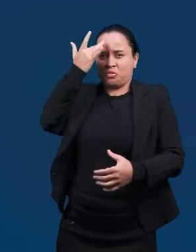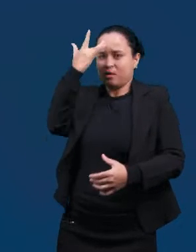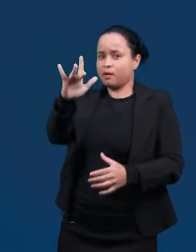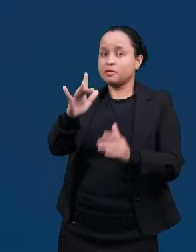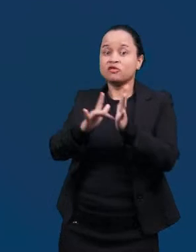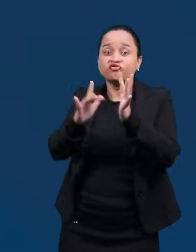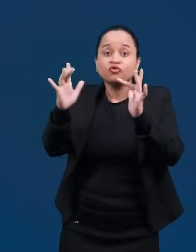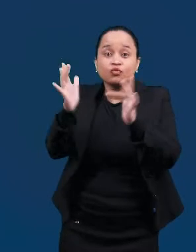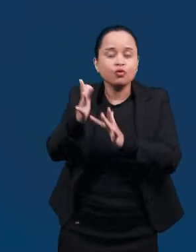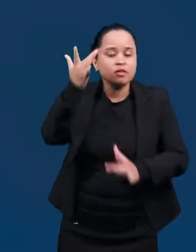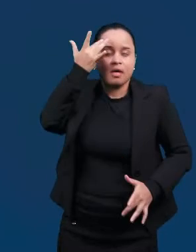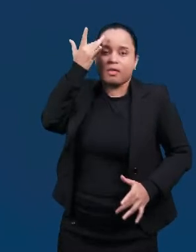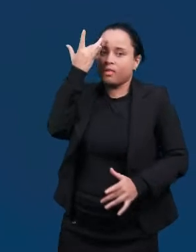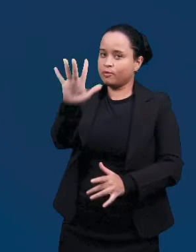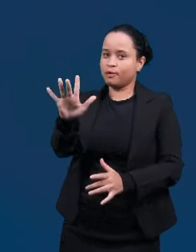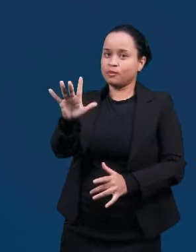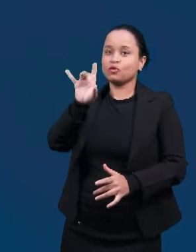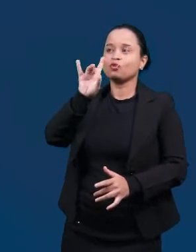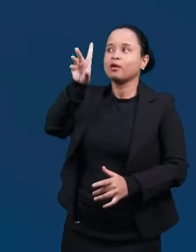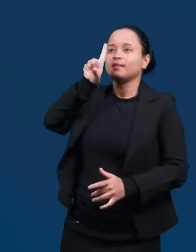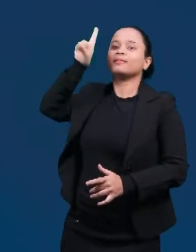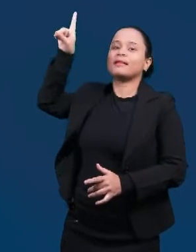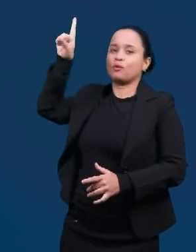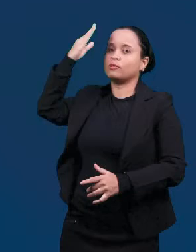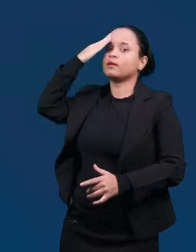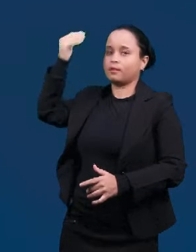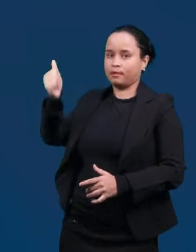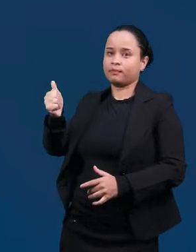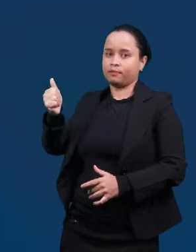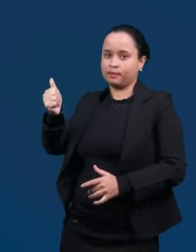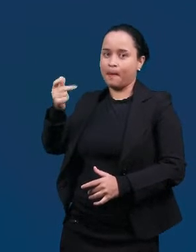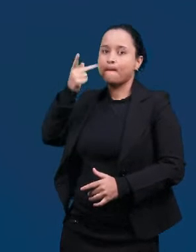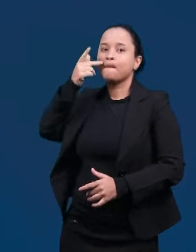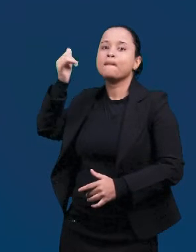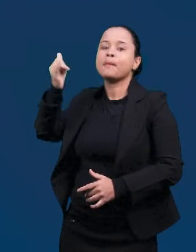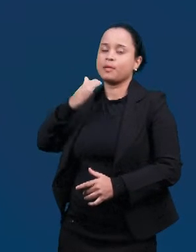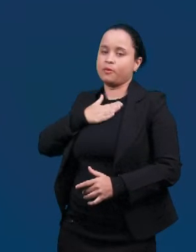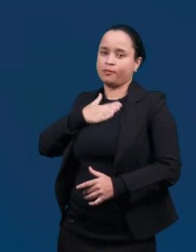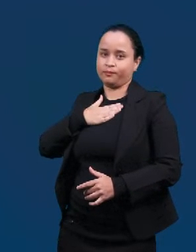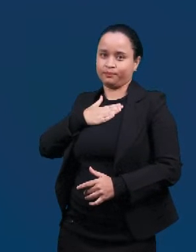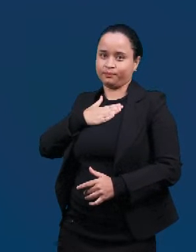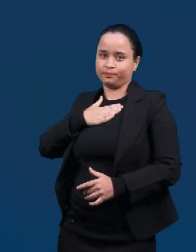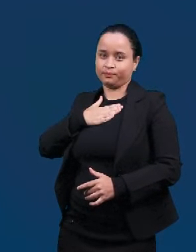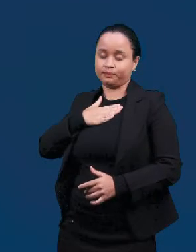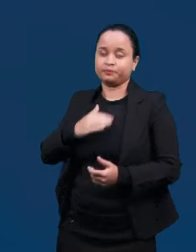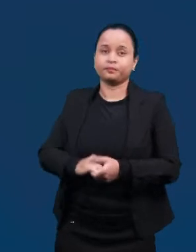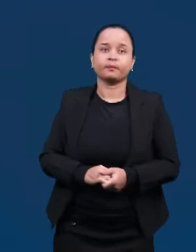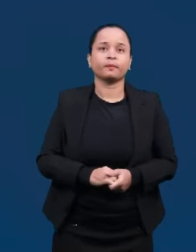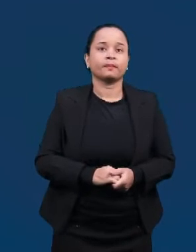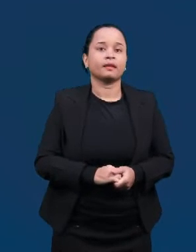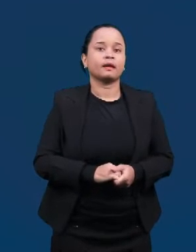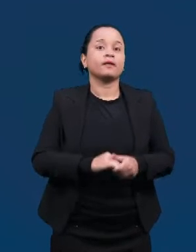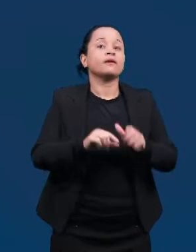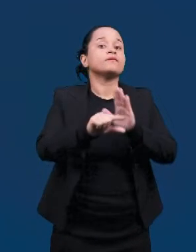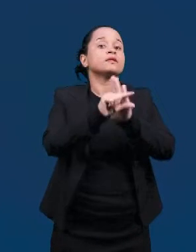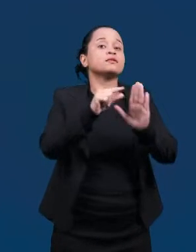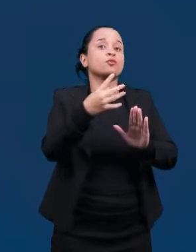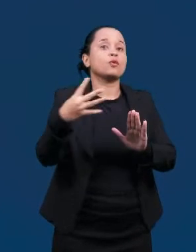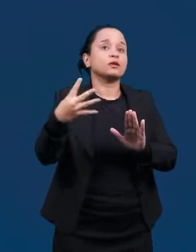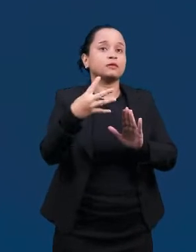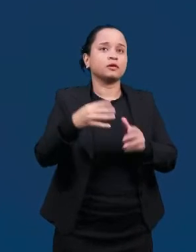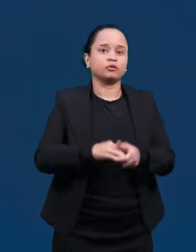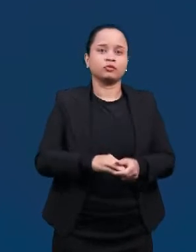мой небесный». Потом 44 стих. «Поэтому и вы будьте